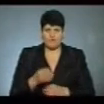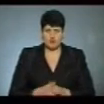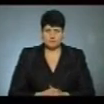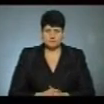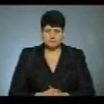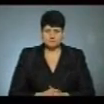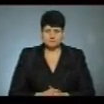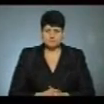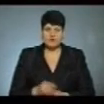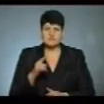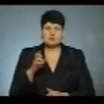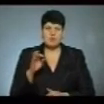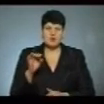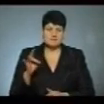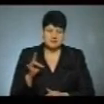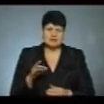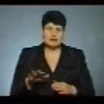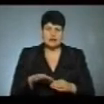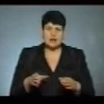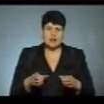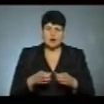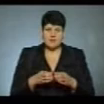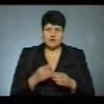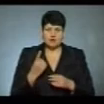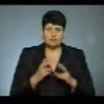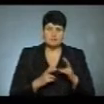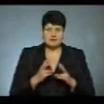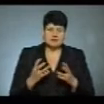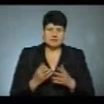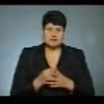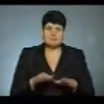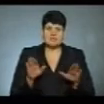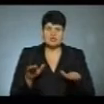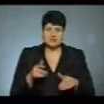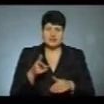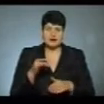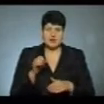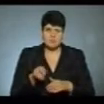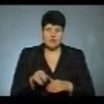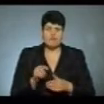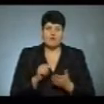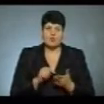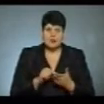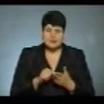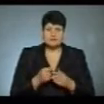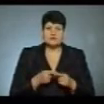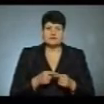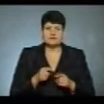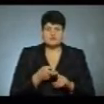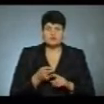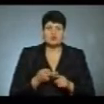У Зборівській об'єднаній територіальній громаді на одному з підприємств виявили пташиний грип у курей. У зв'язку з цим сьогодні в